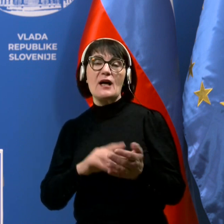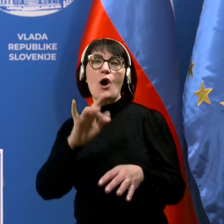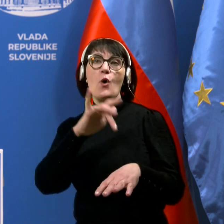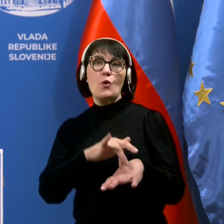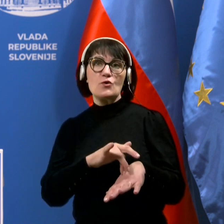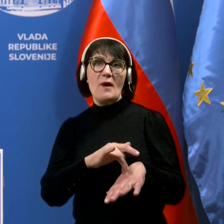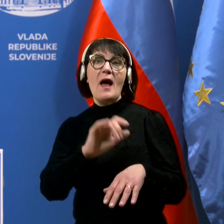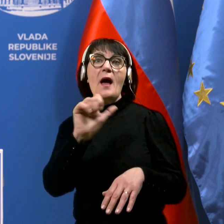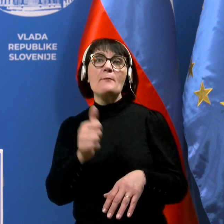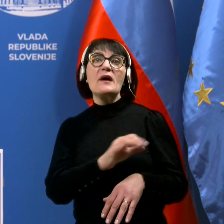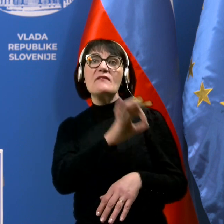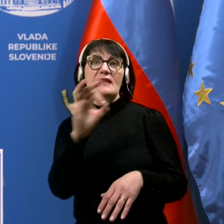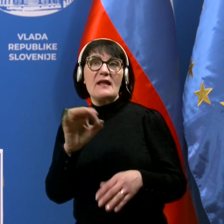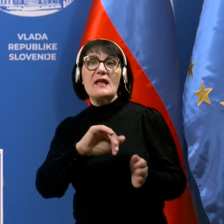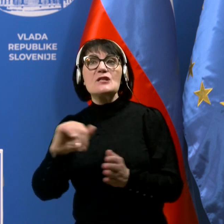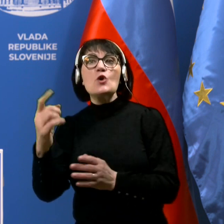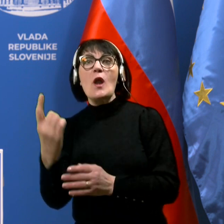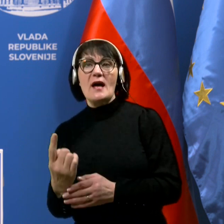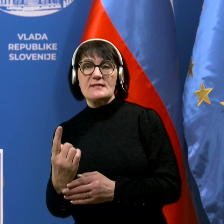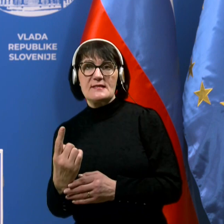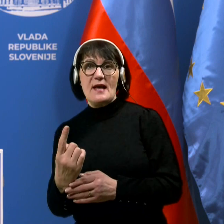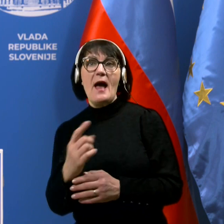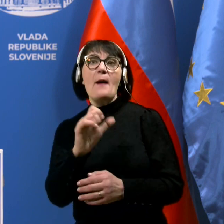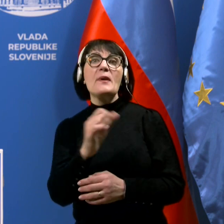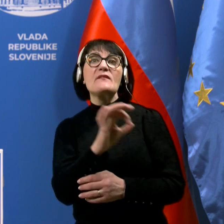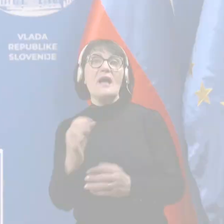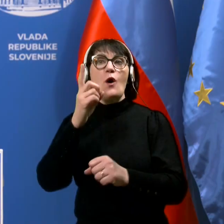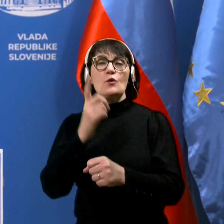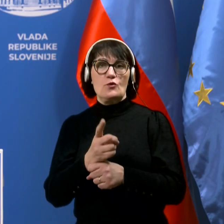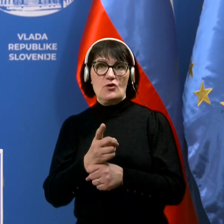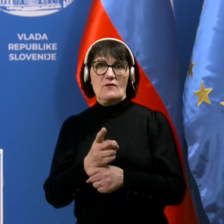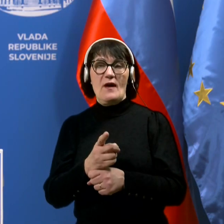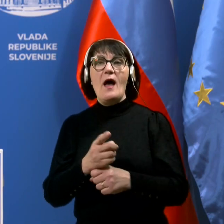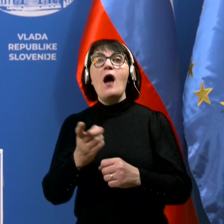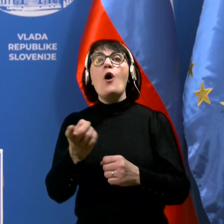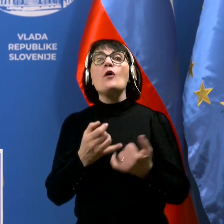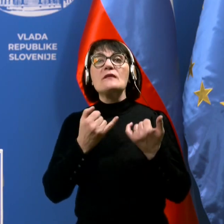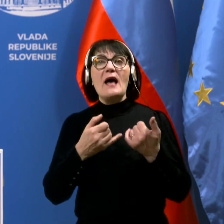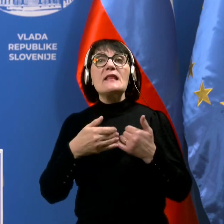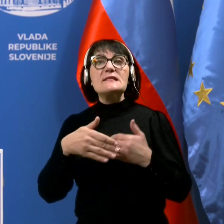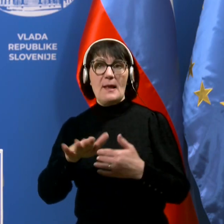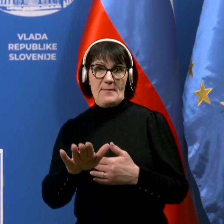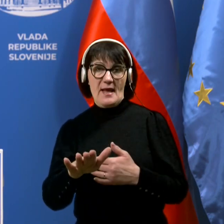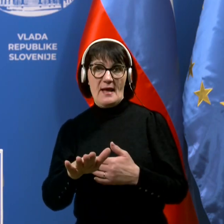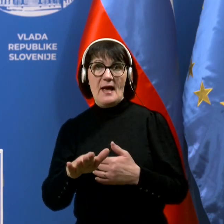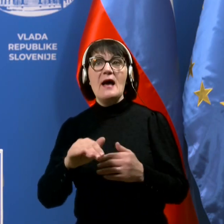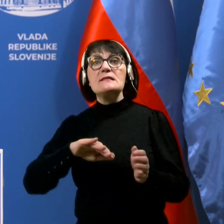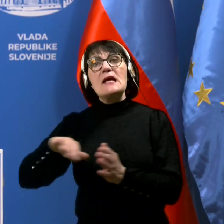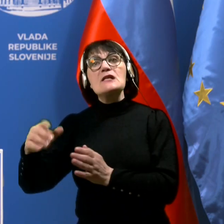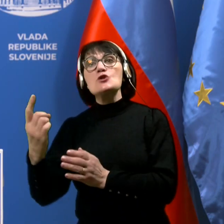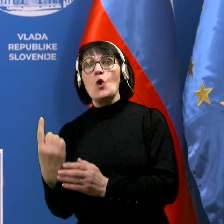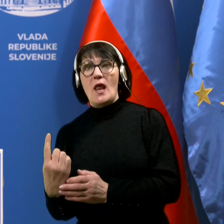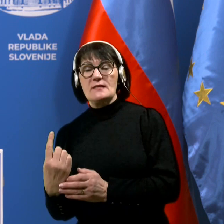kot prvi dan izolacije šteje dan, ko so se te težave pojavile. Od danes dalje se izolacija